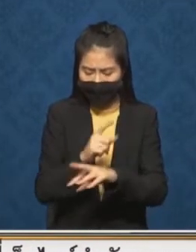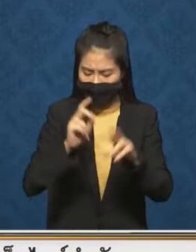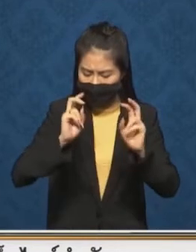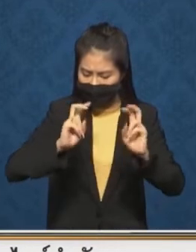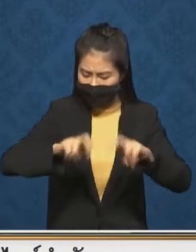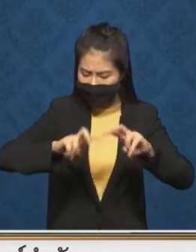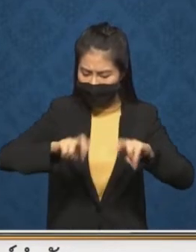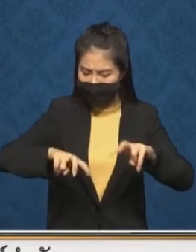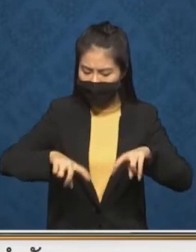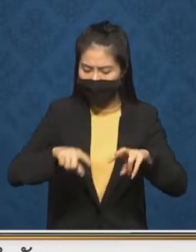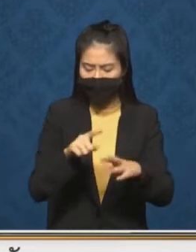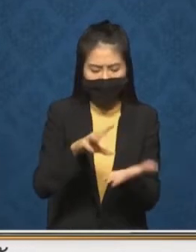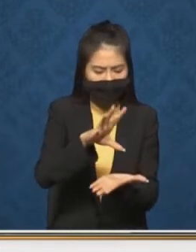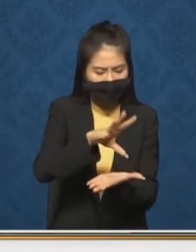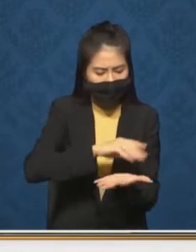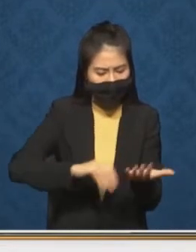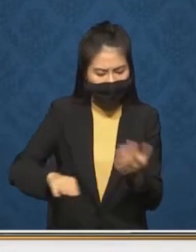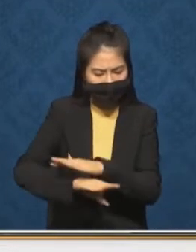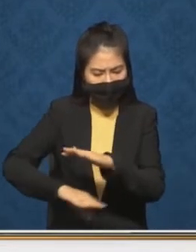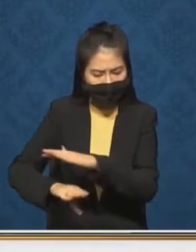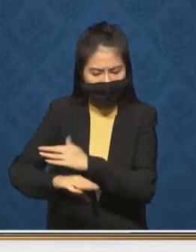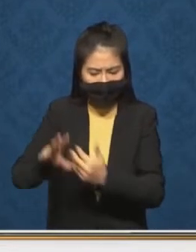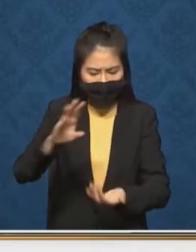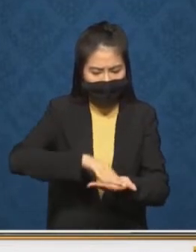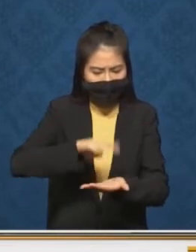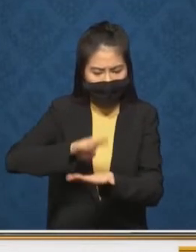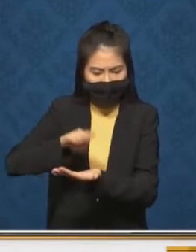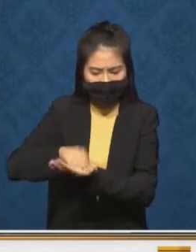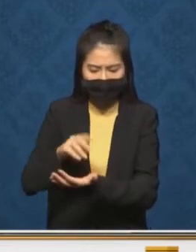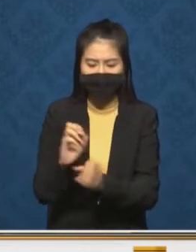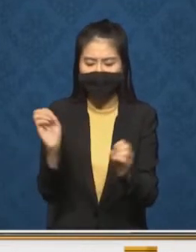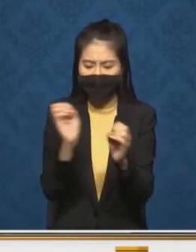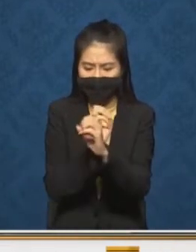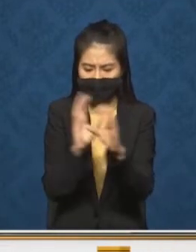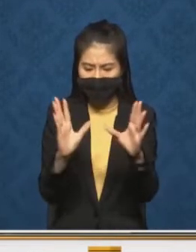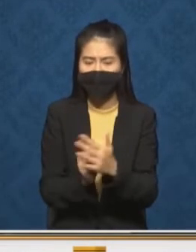้องมีคามชัดเจนมากๆนะครั